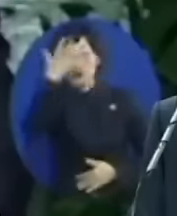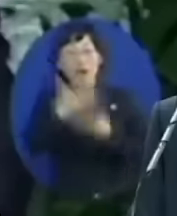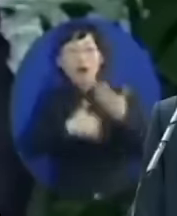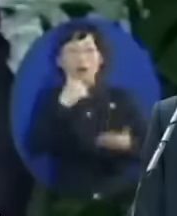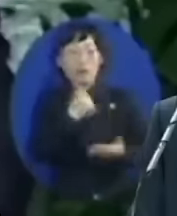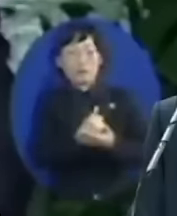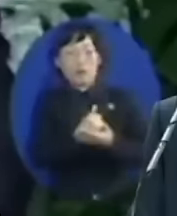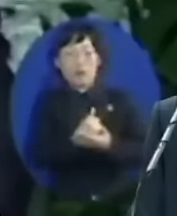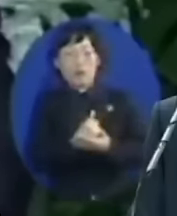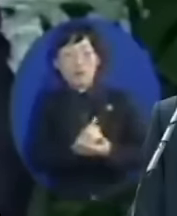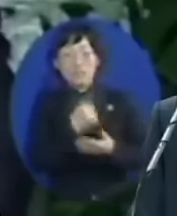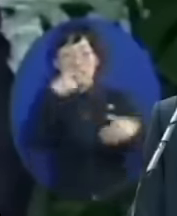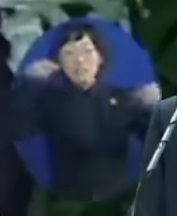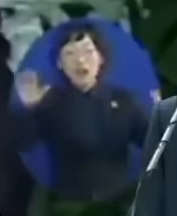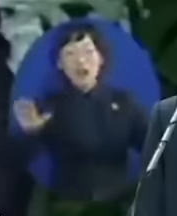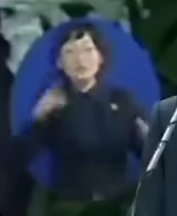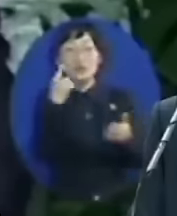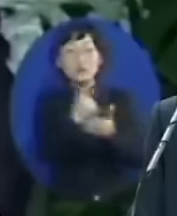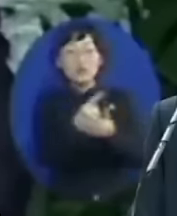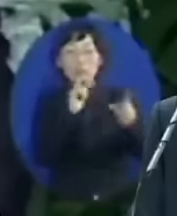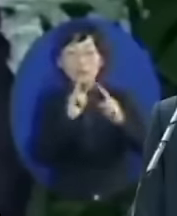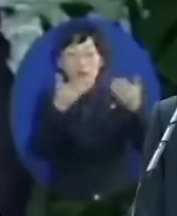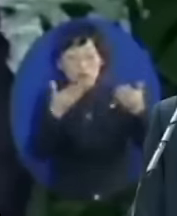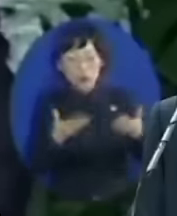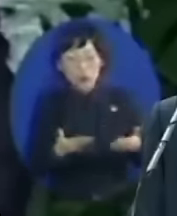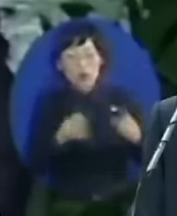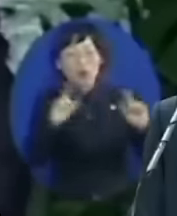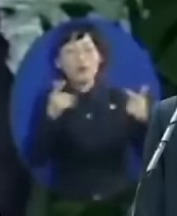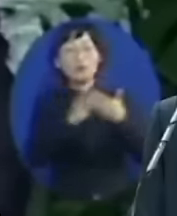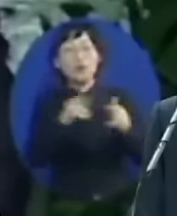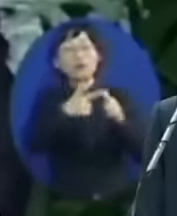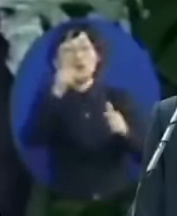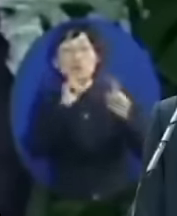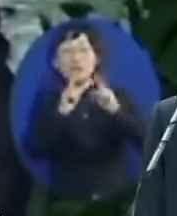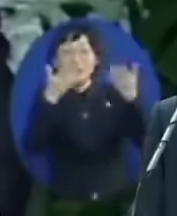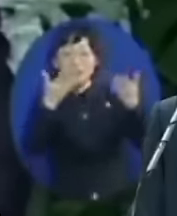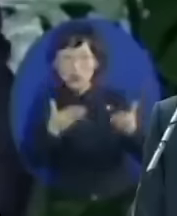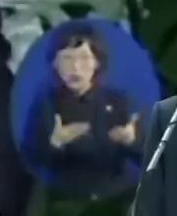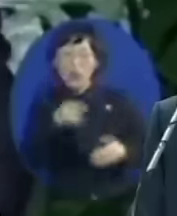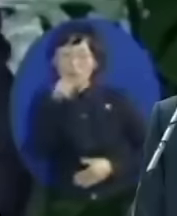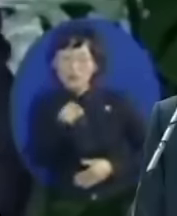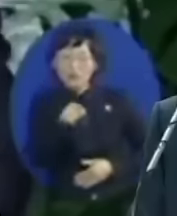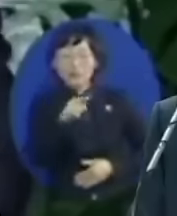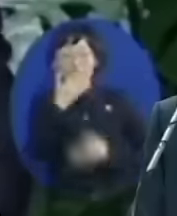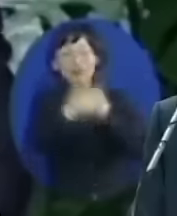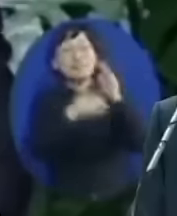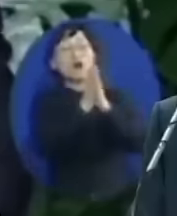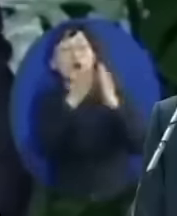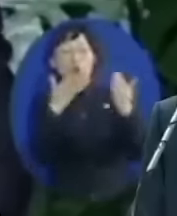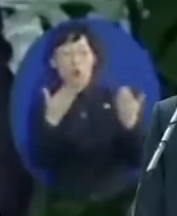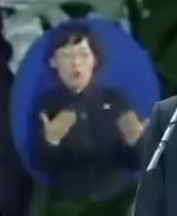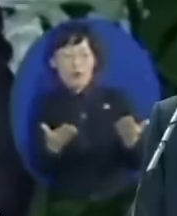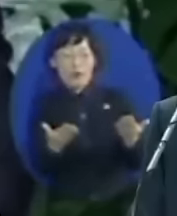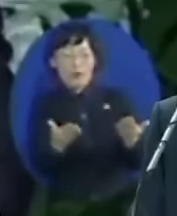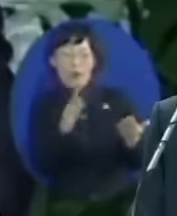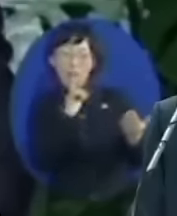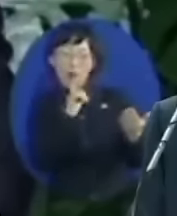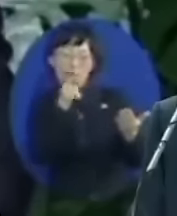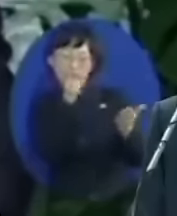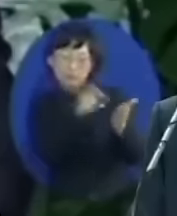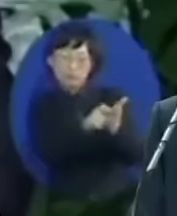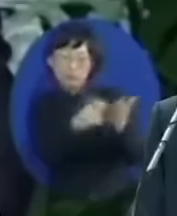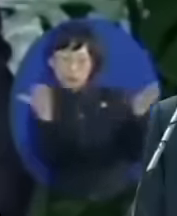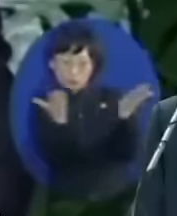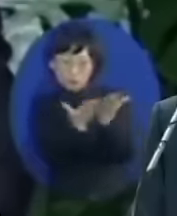하나님의 사자가 와서 말씀하는지 예수님이 말씀하는 그 말씀이 성경에 어긋나지 않을 때